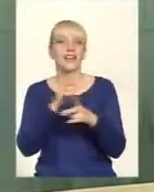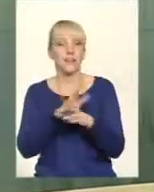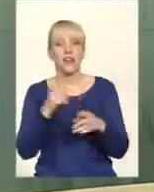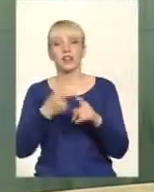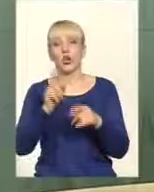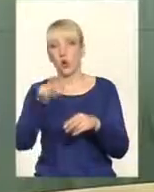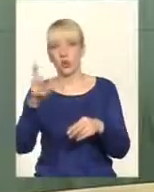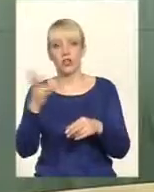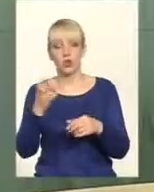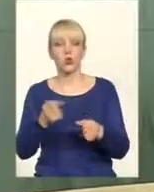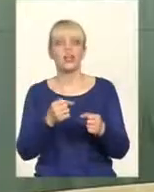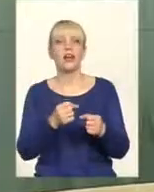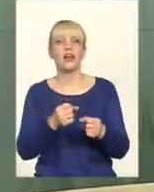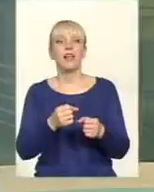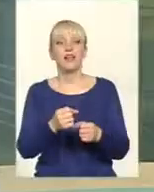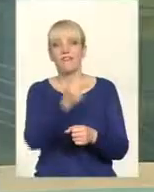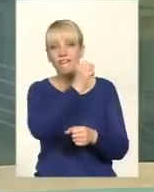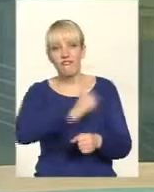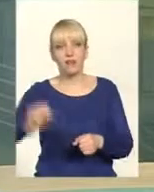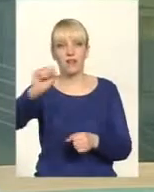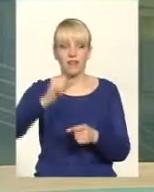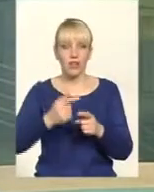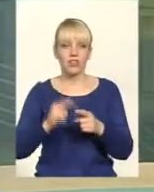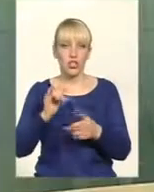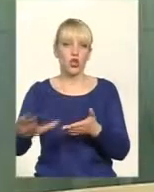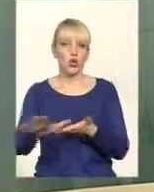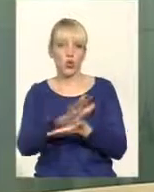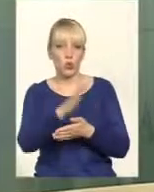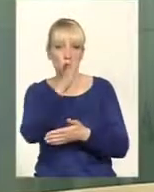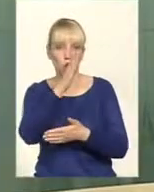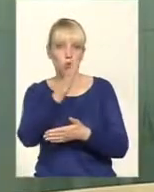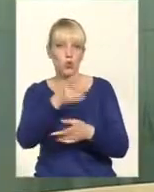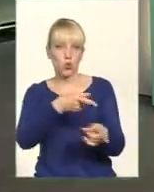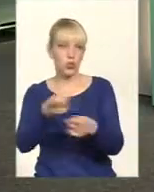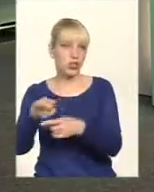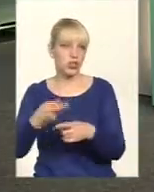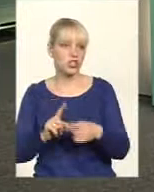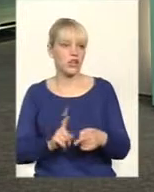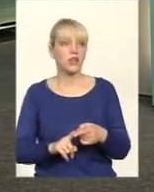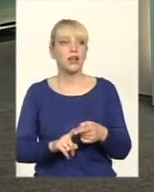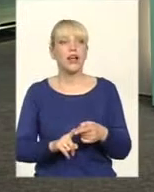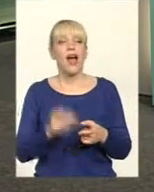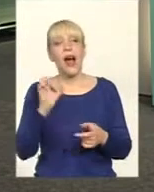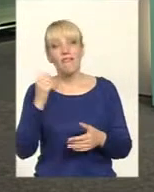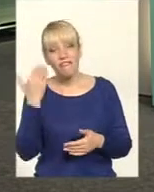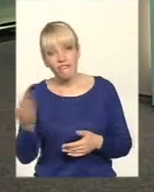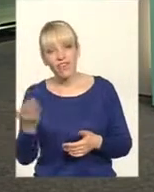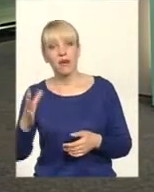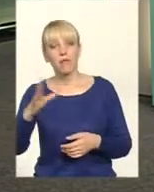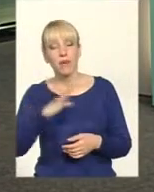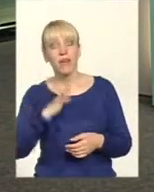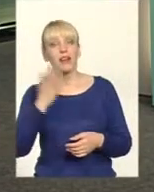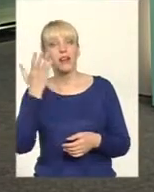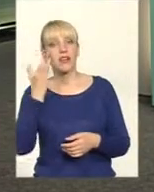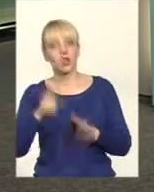выбивать оттуда. Если они оттуда не выбьются, их просто нужно уничтожать. А ви от були, коли були в Донецьку,